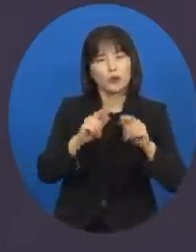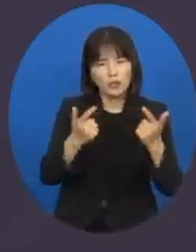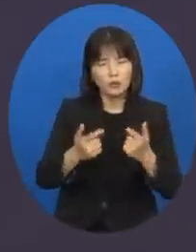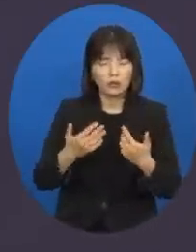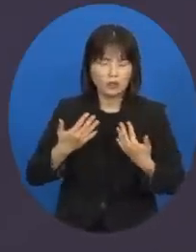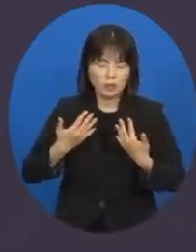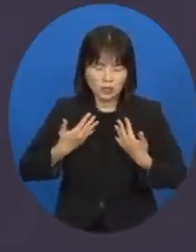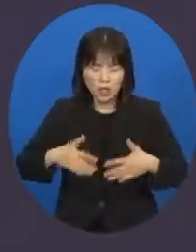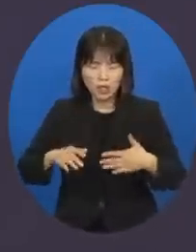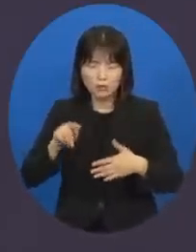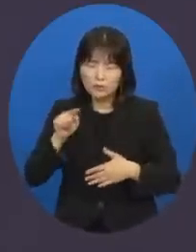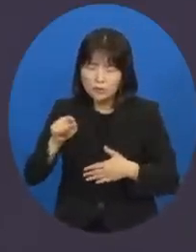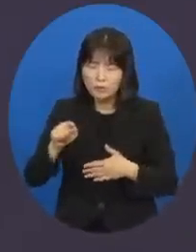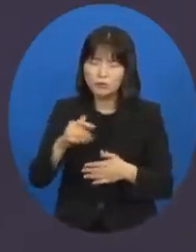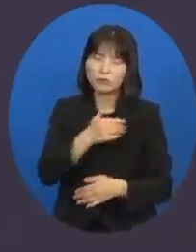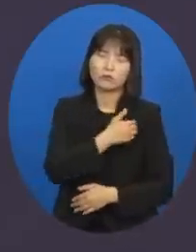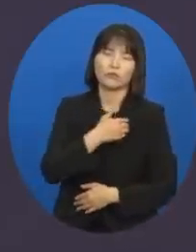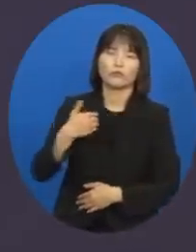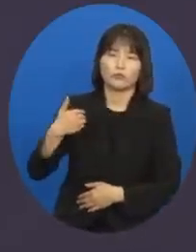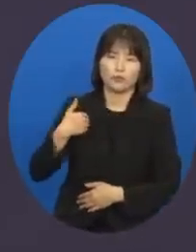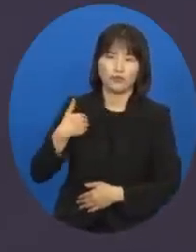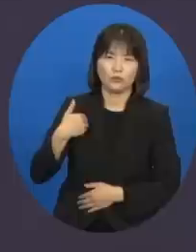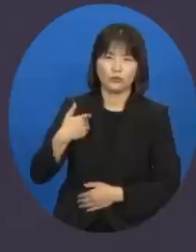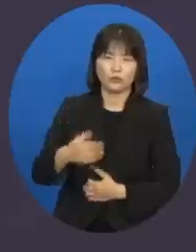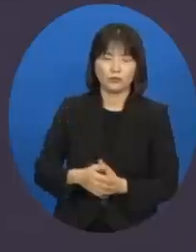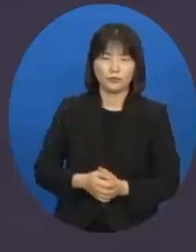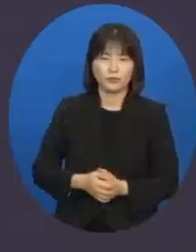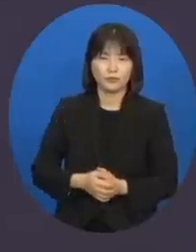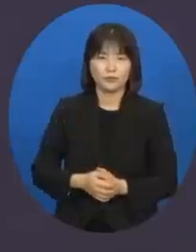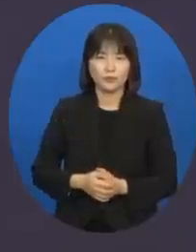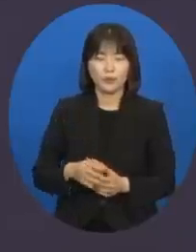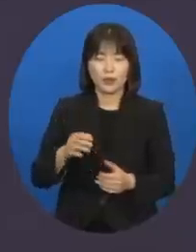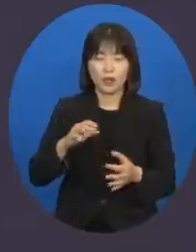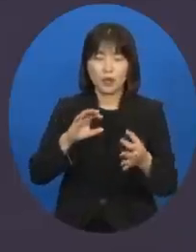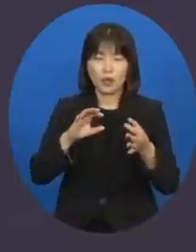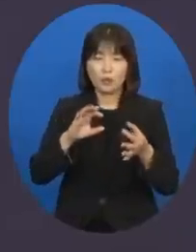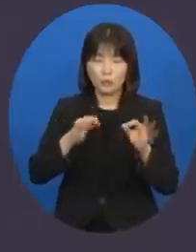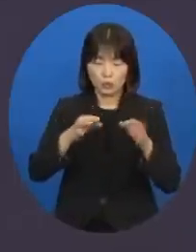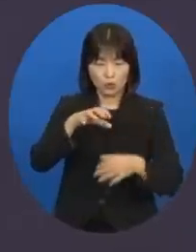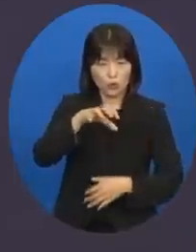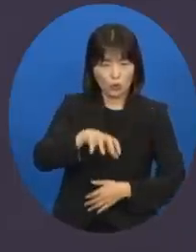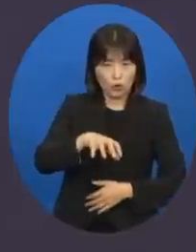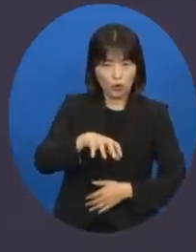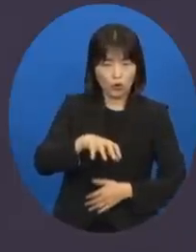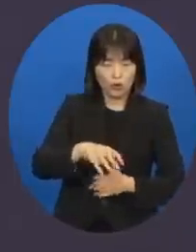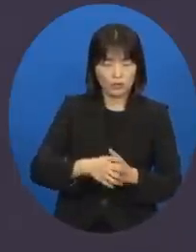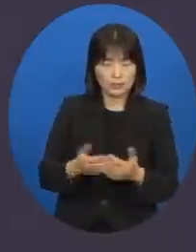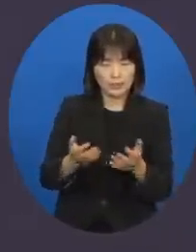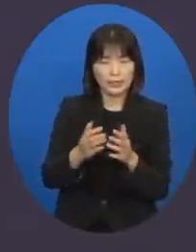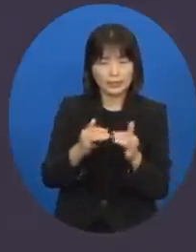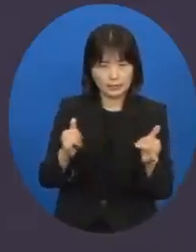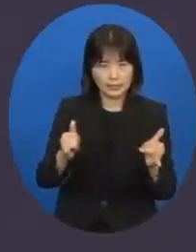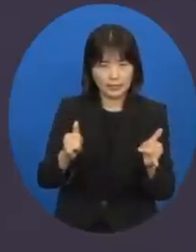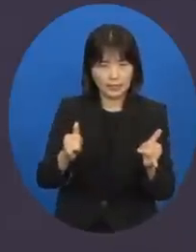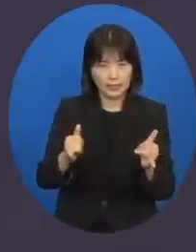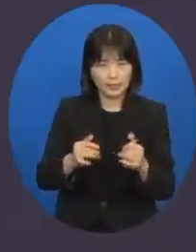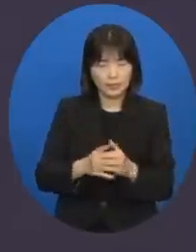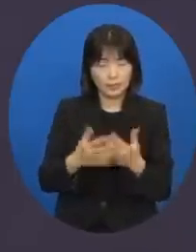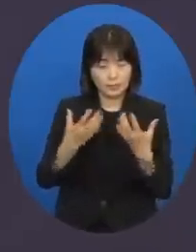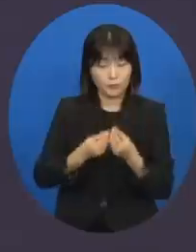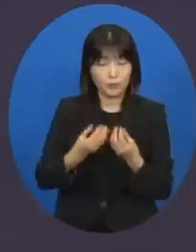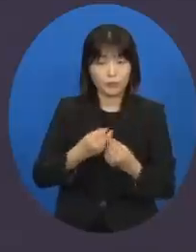약함이면 충분했다는 것입니다. 여러분 포도원 품꾼 비유하실 거예요. 9시부터 열 쫙 이